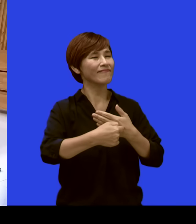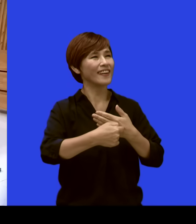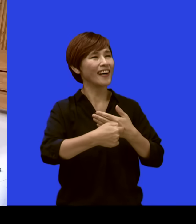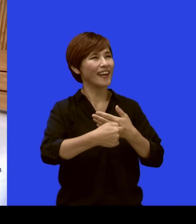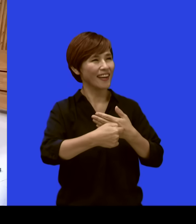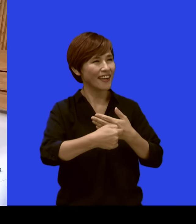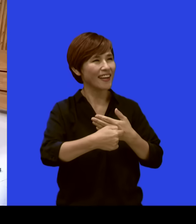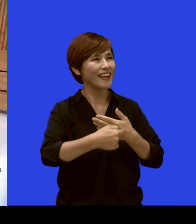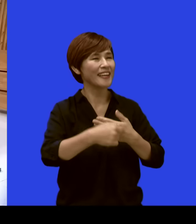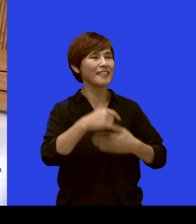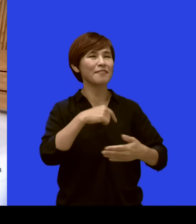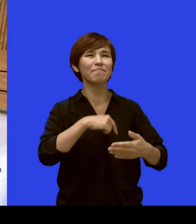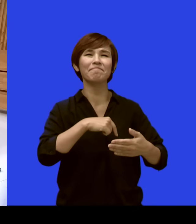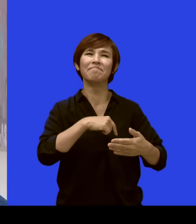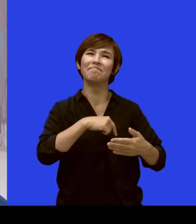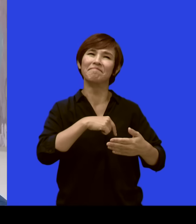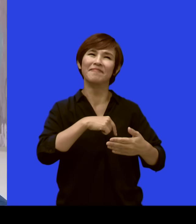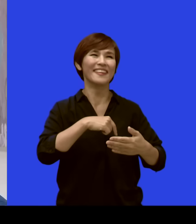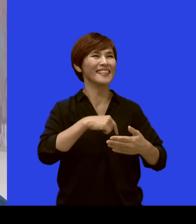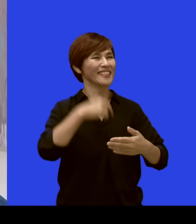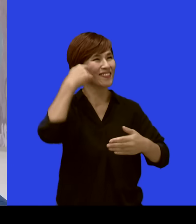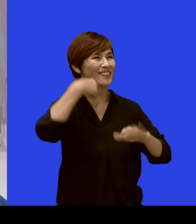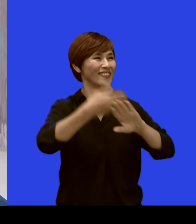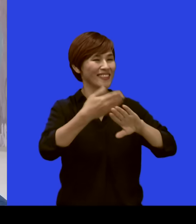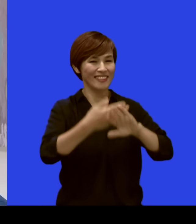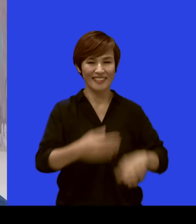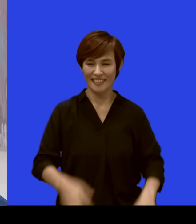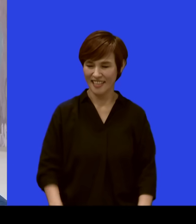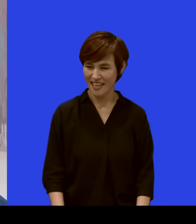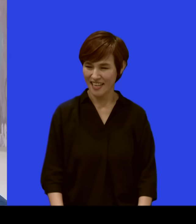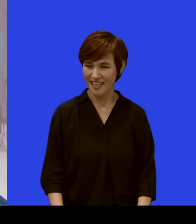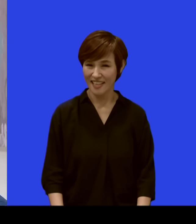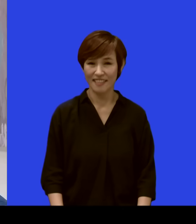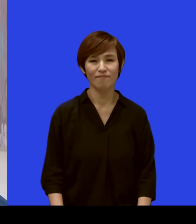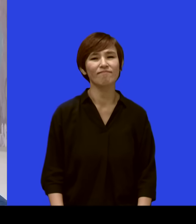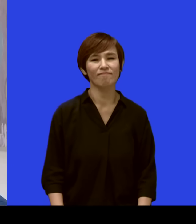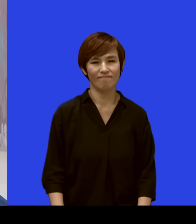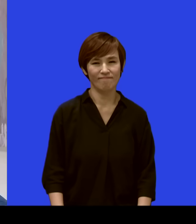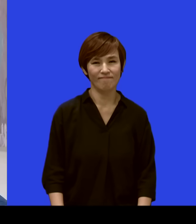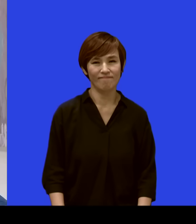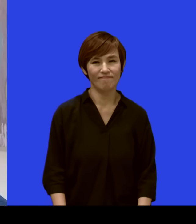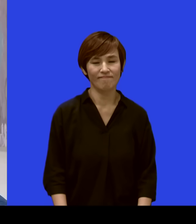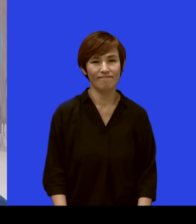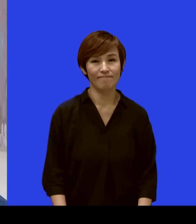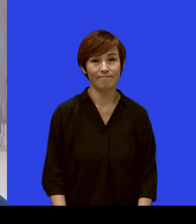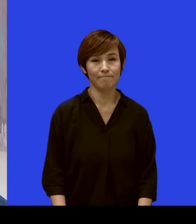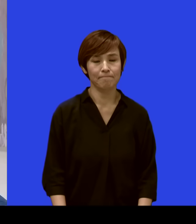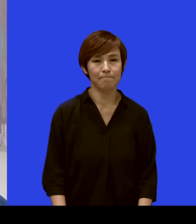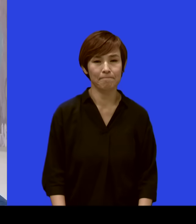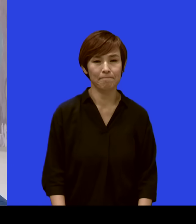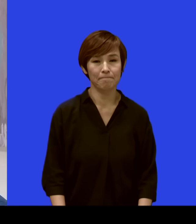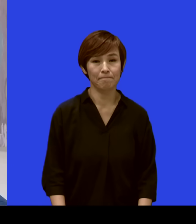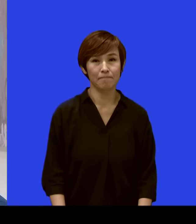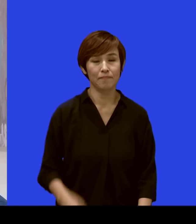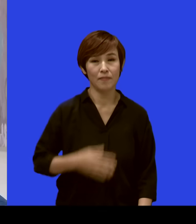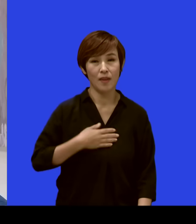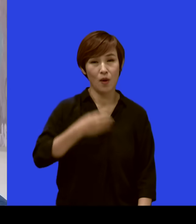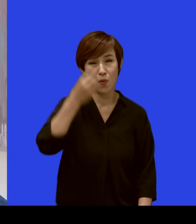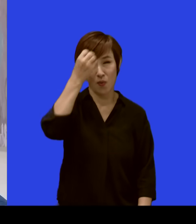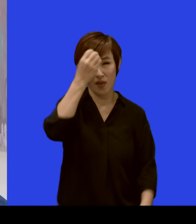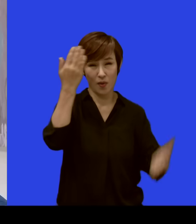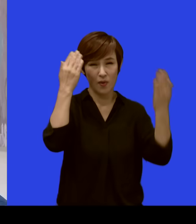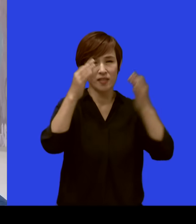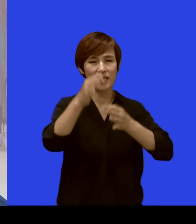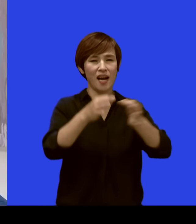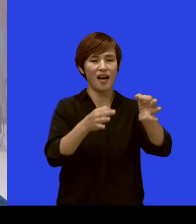엉뚱한 꿈을 꾸는구나 이런 생각이 들었는데 근데 이제 하나님의 저는 은혜라고 생각하는데요. 예. 고등학교를 저는 이제 상고를